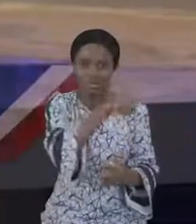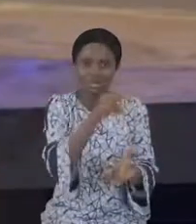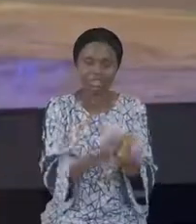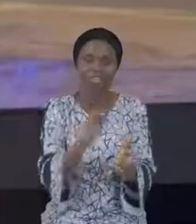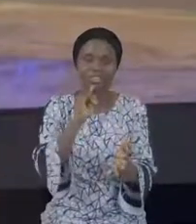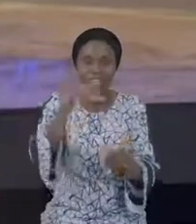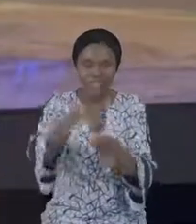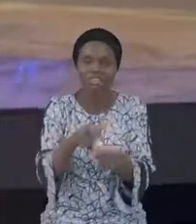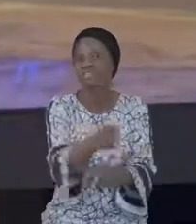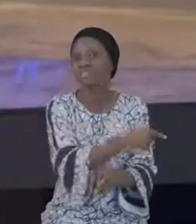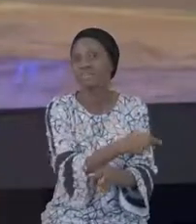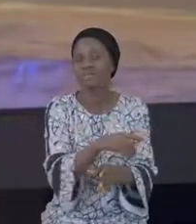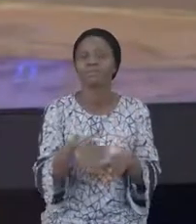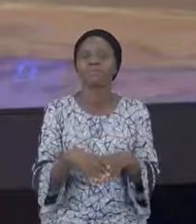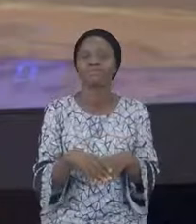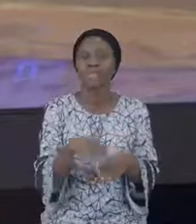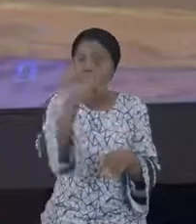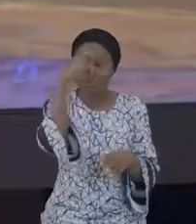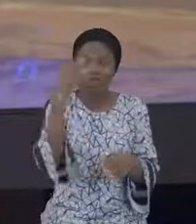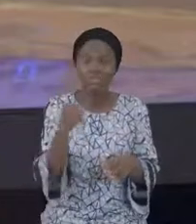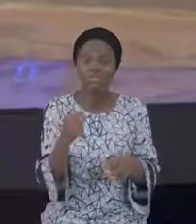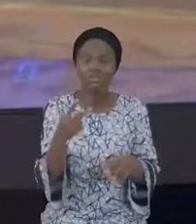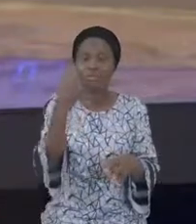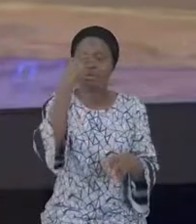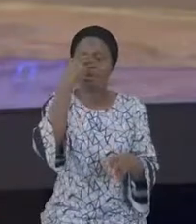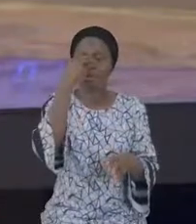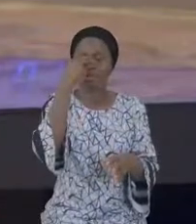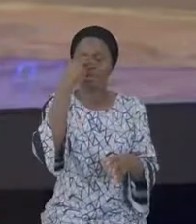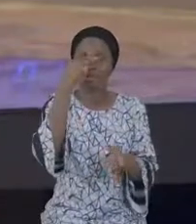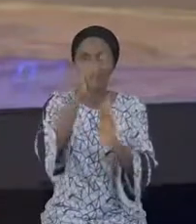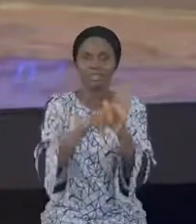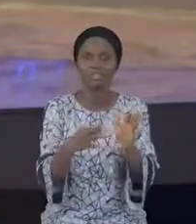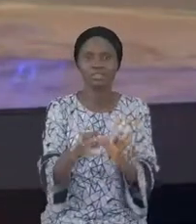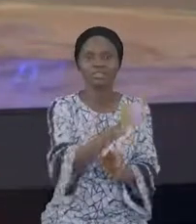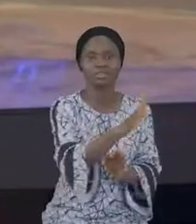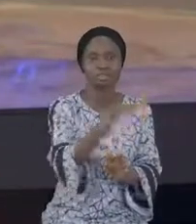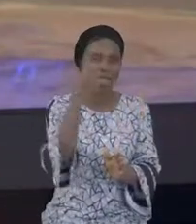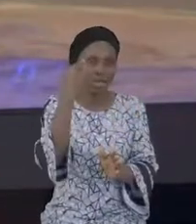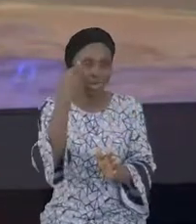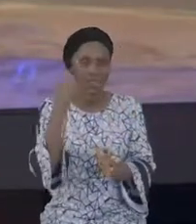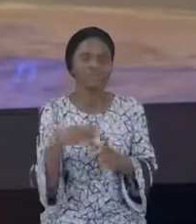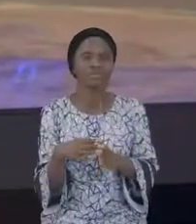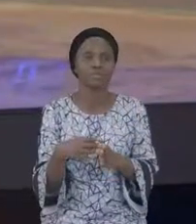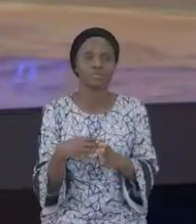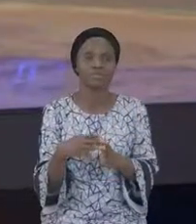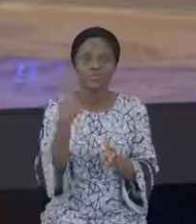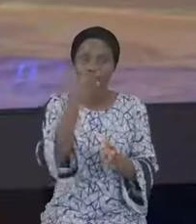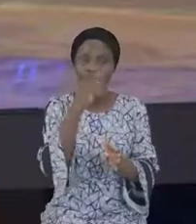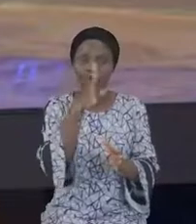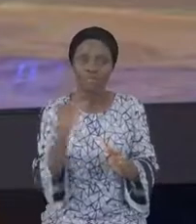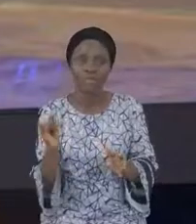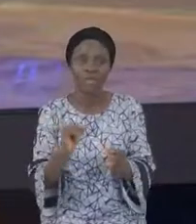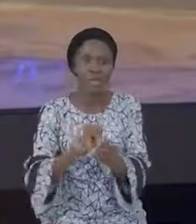de l'ignorance qui est en eux, à cause de l'endurcissement de leur cœur. Ayant perdu